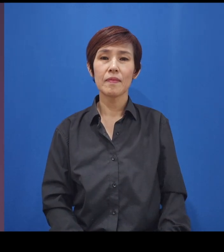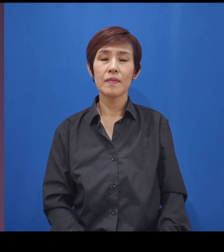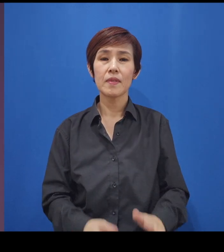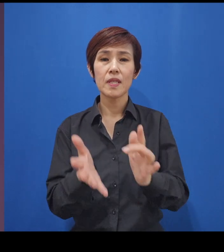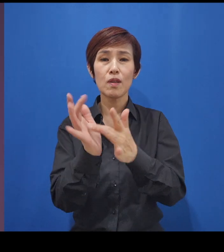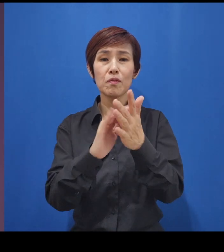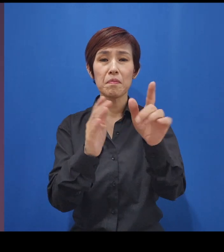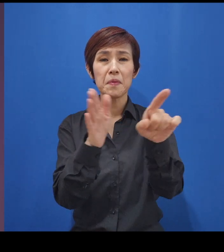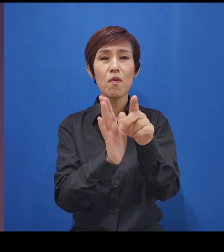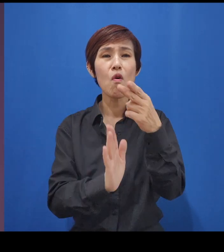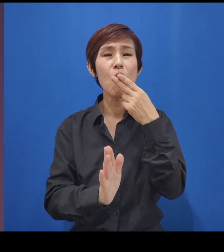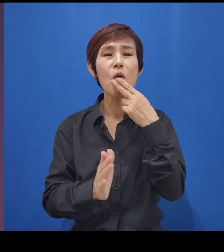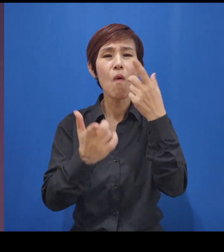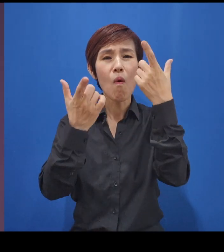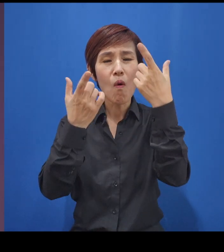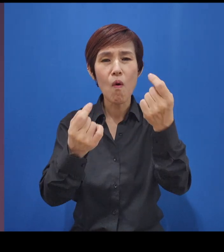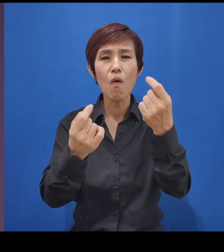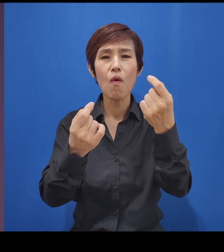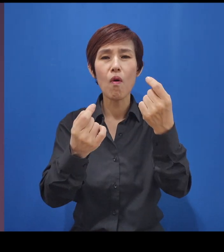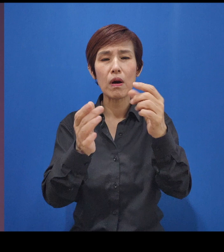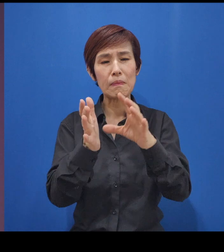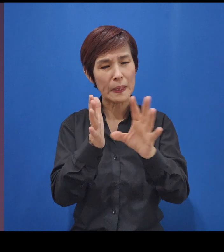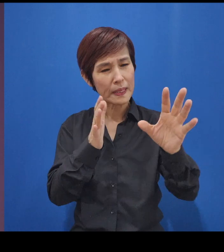모습을 가지지는 않습니까?